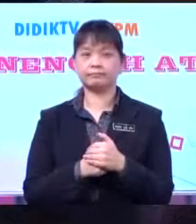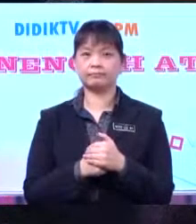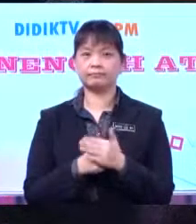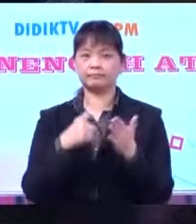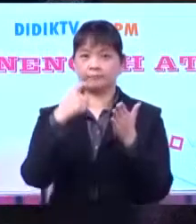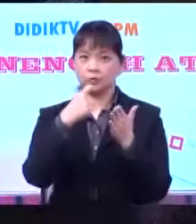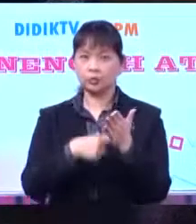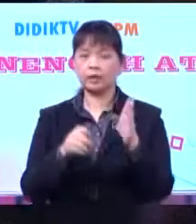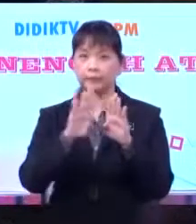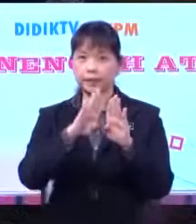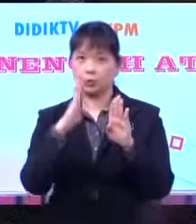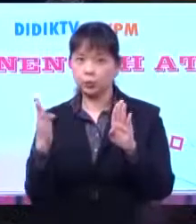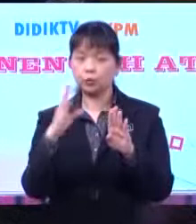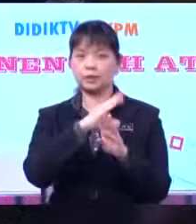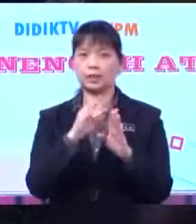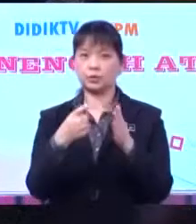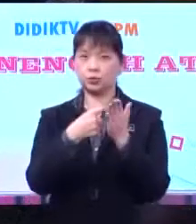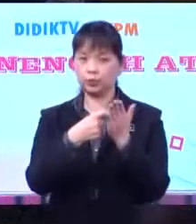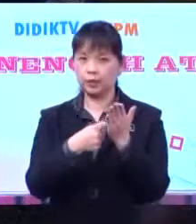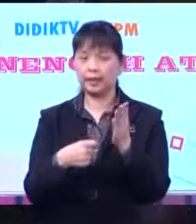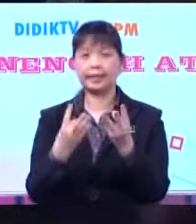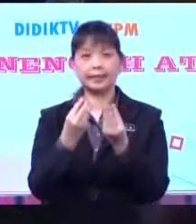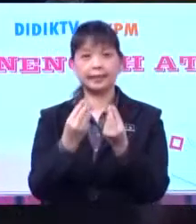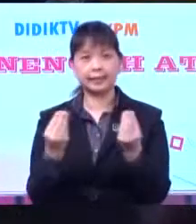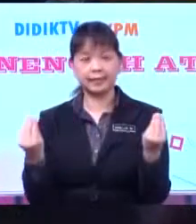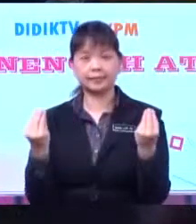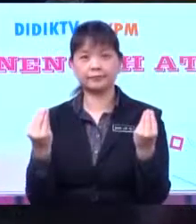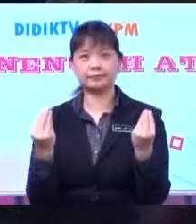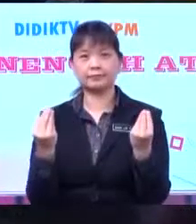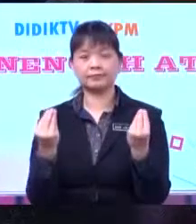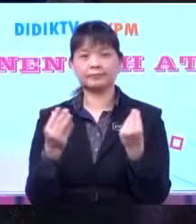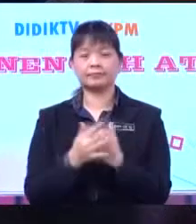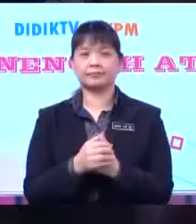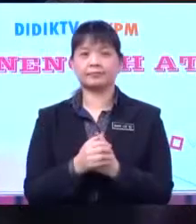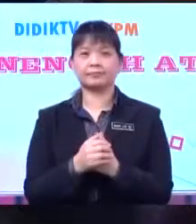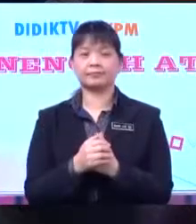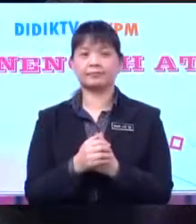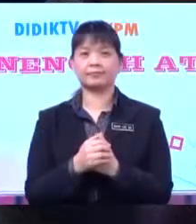pintu Cukai tanya hoah Apakah itu judulnya takkan pintu